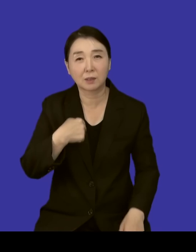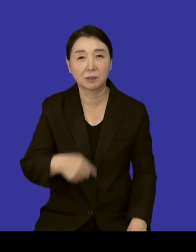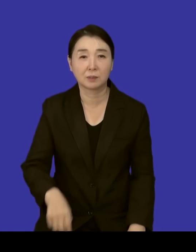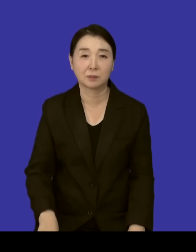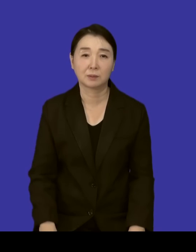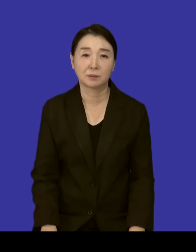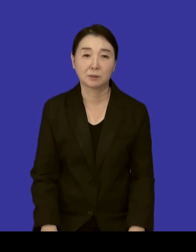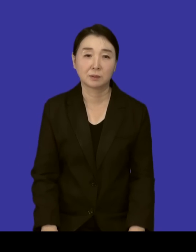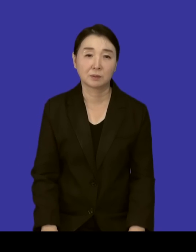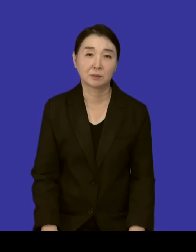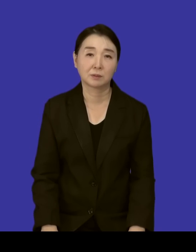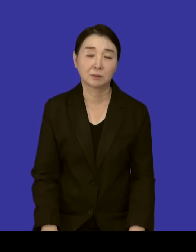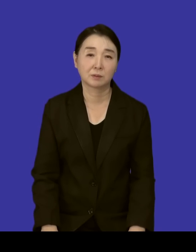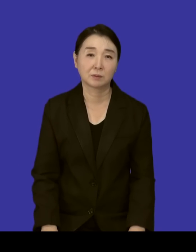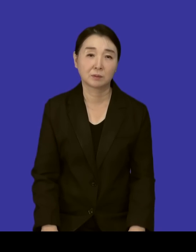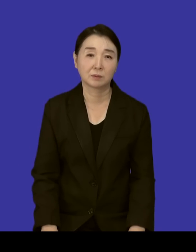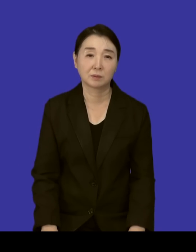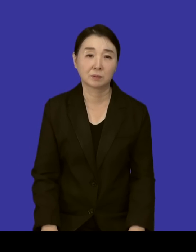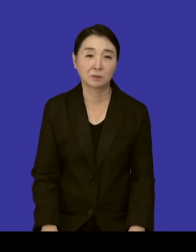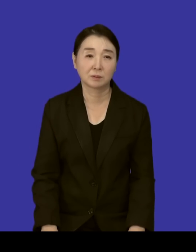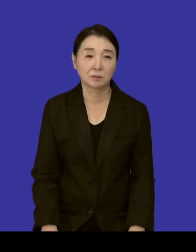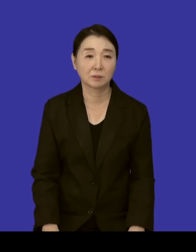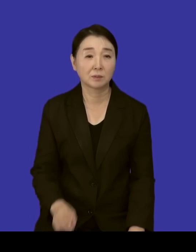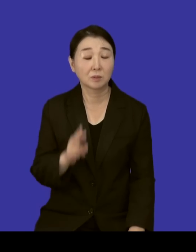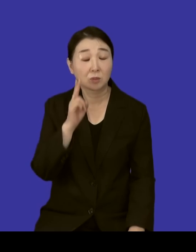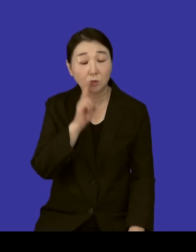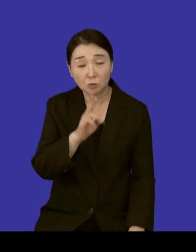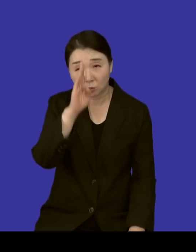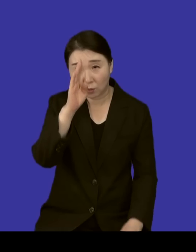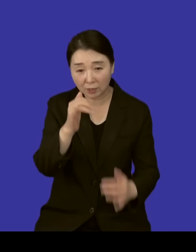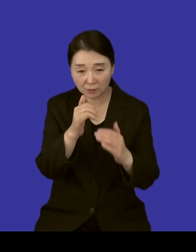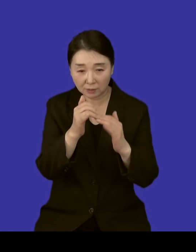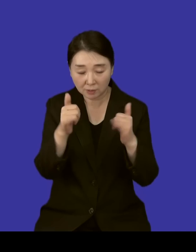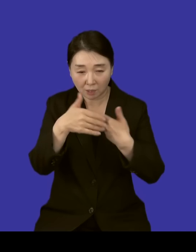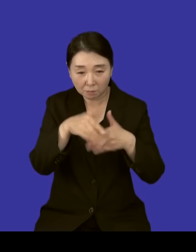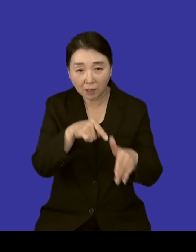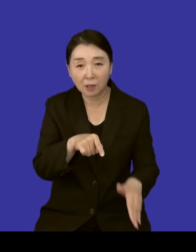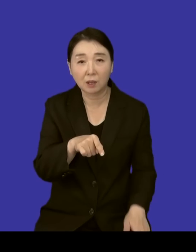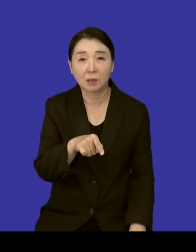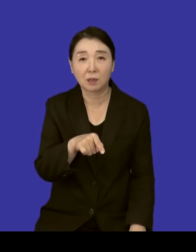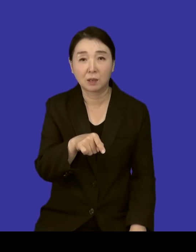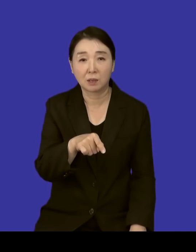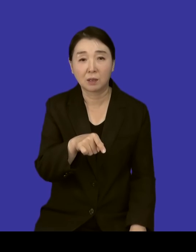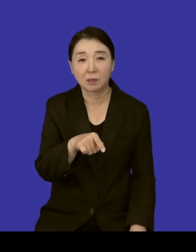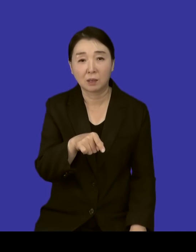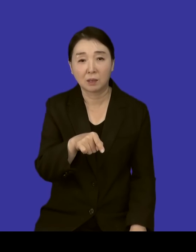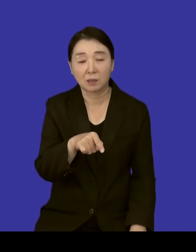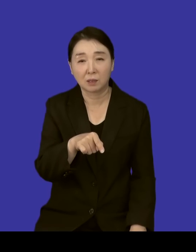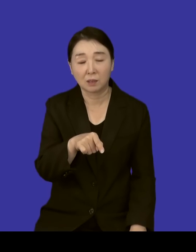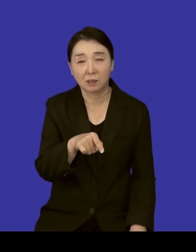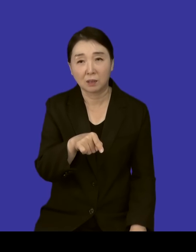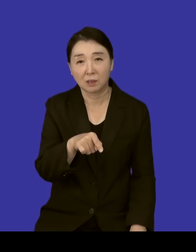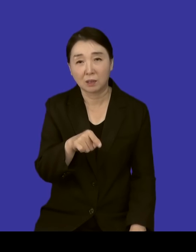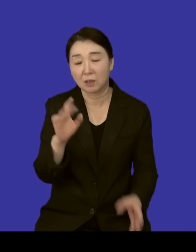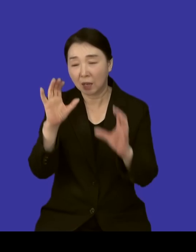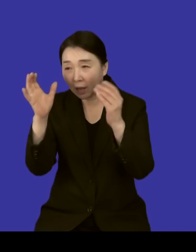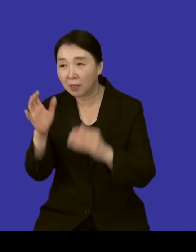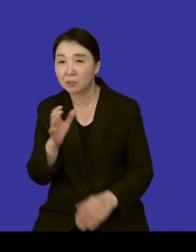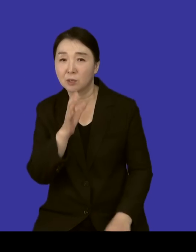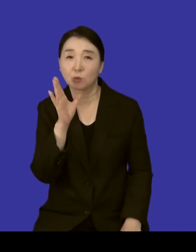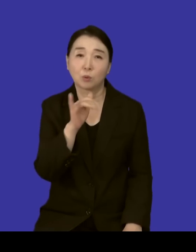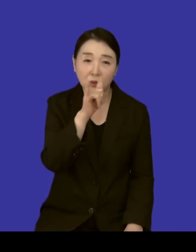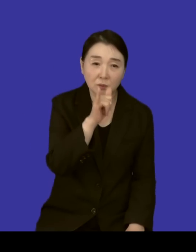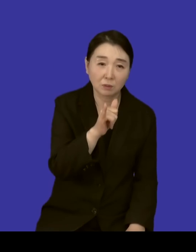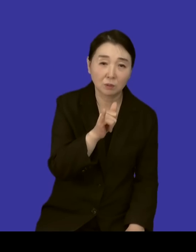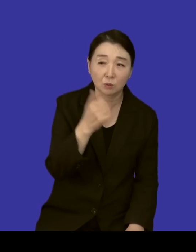그 중환자실에 돌쟁이 한감 노인네 다 있는데 그날 밤에 중환자실에 예. 모습은 아무도 구원